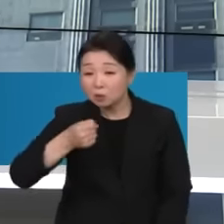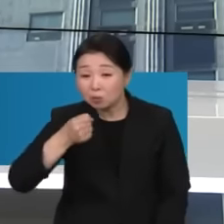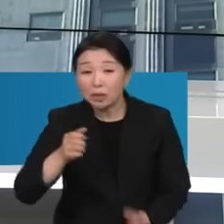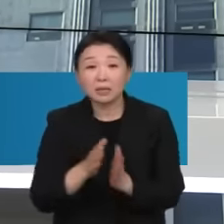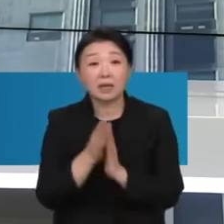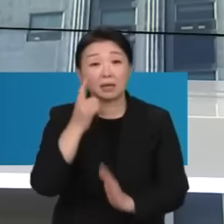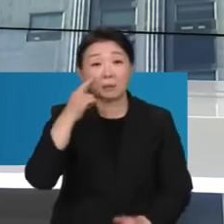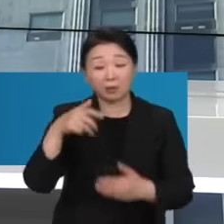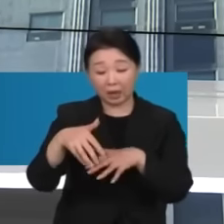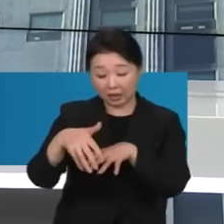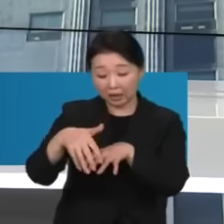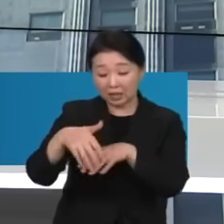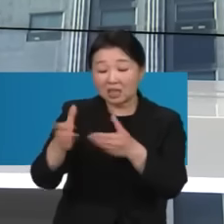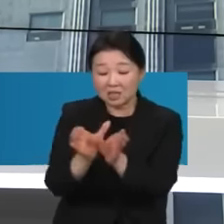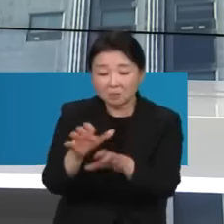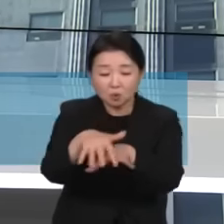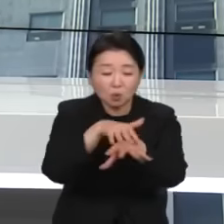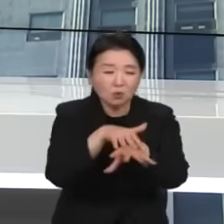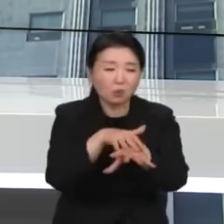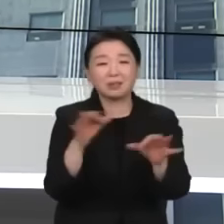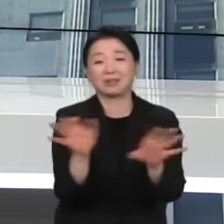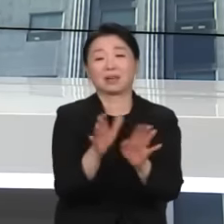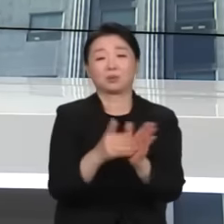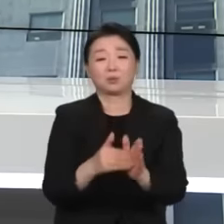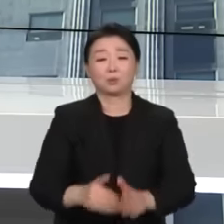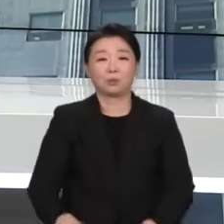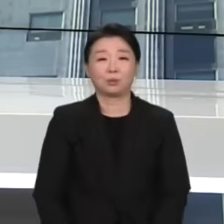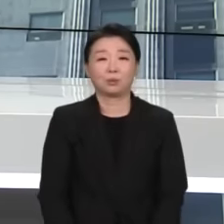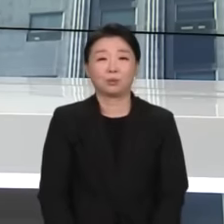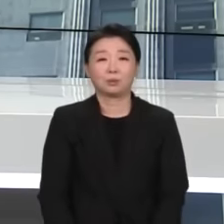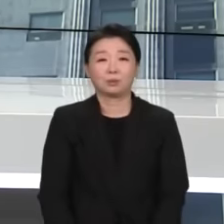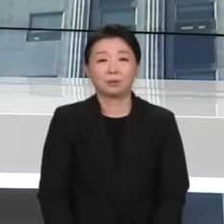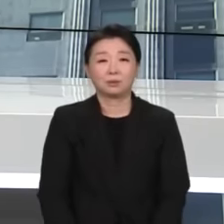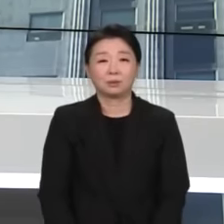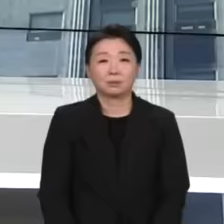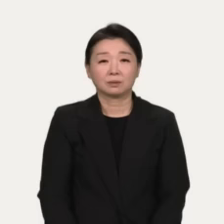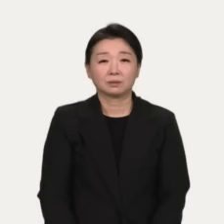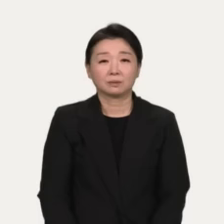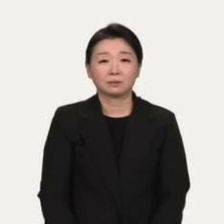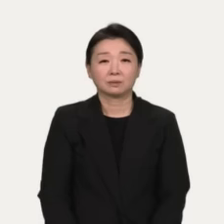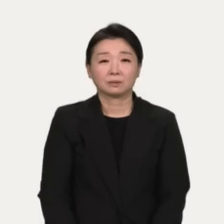이 팀은 조직도에서 사라졌습니다. 이어서 박준우 기자가 취재했습니다.